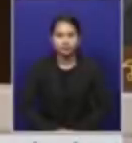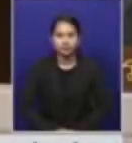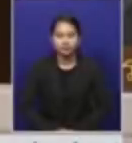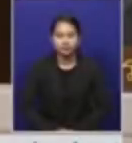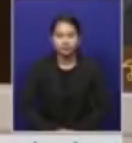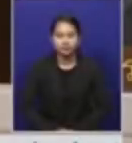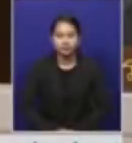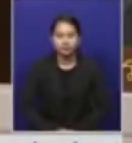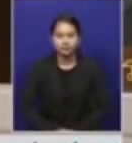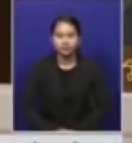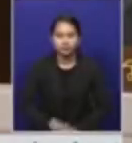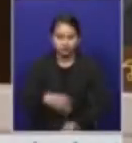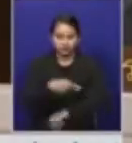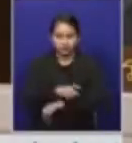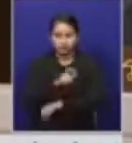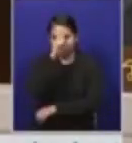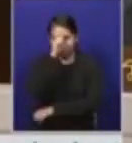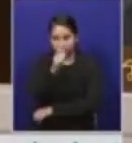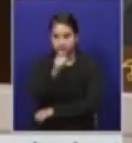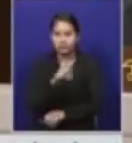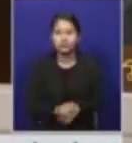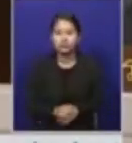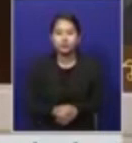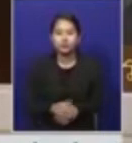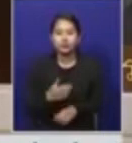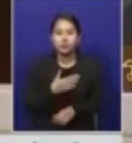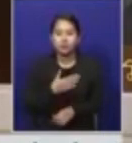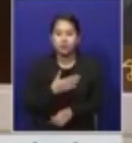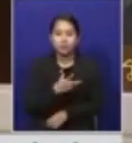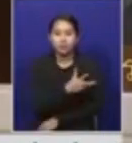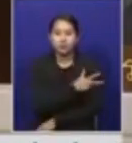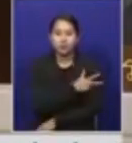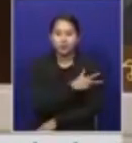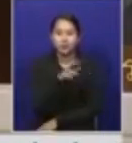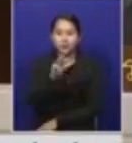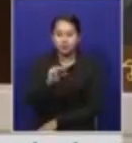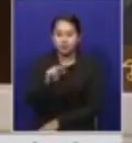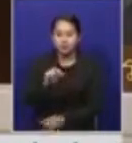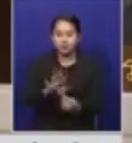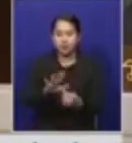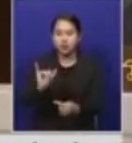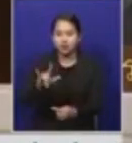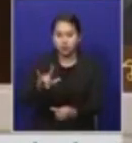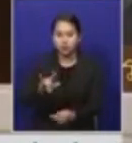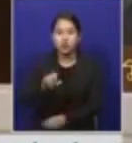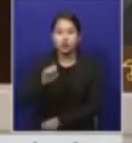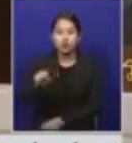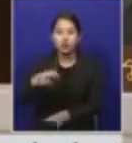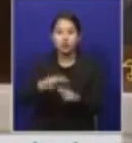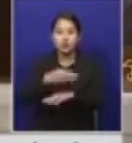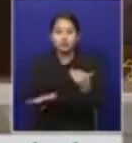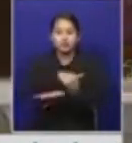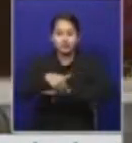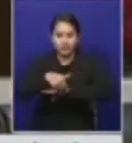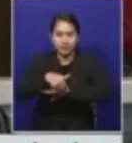กราบเรียนท่านประธานที่เคารพนะครับผมดร.มนูญศิวาพิรมรัตน์นะครับส.ส.บัญชีรายชื่อ